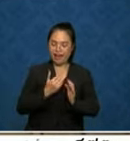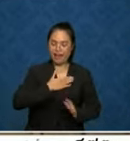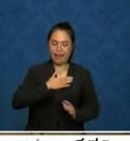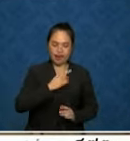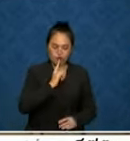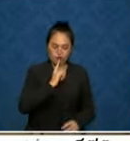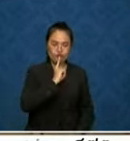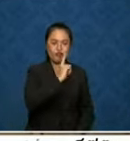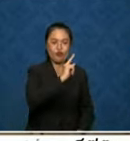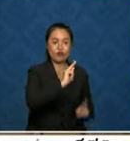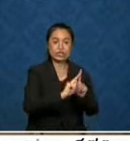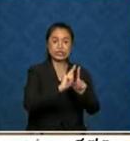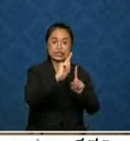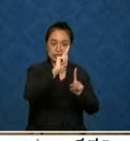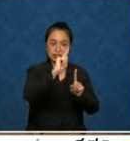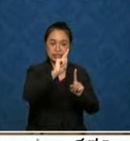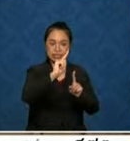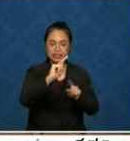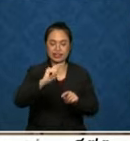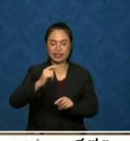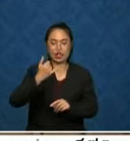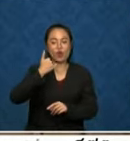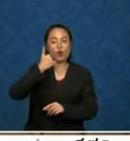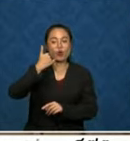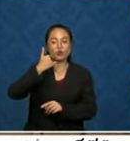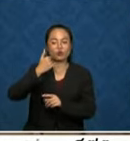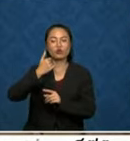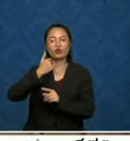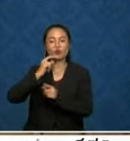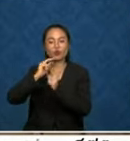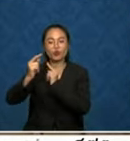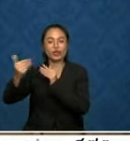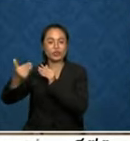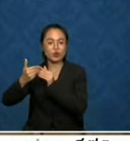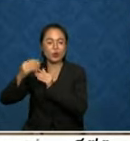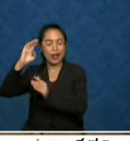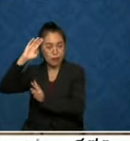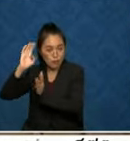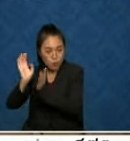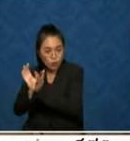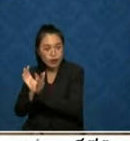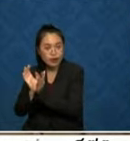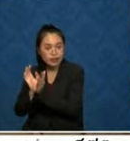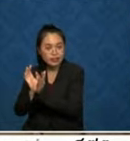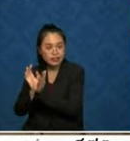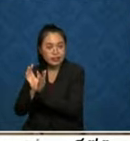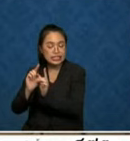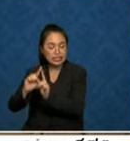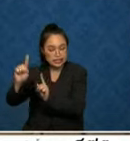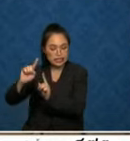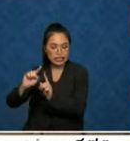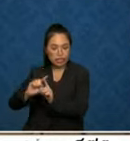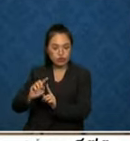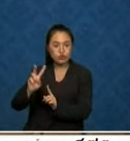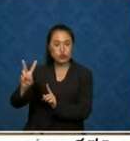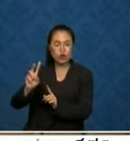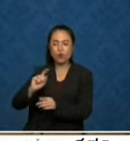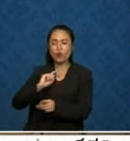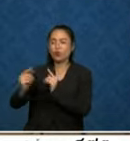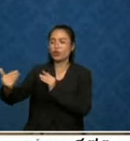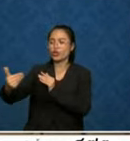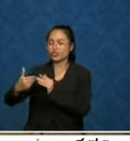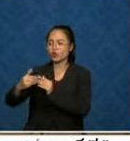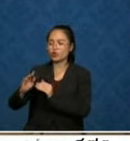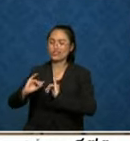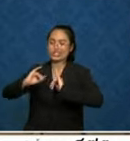คืออาจจะติดต่อไปทางตำรวจนะครับแล้วก็อย่างที่สองก็คือติดต่อไปทางเจ้าของบริษัทแชร์ลูก